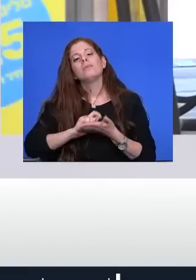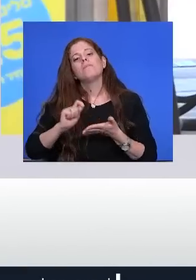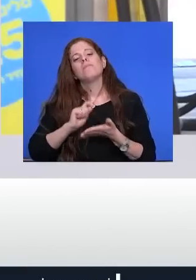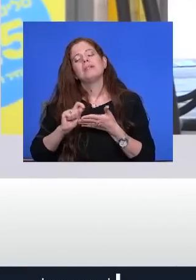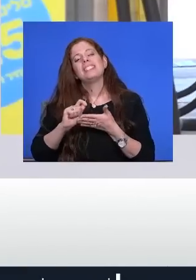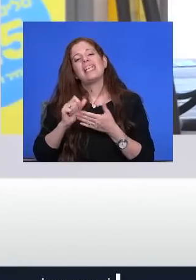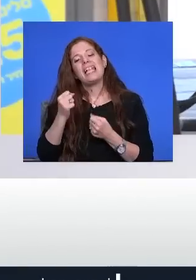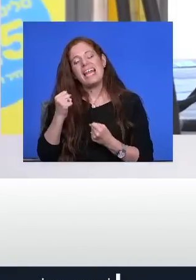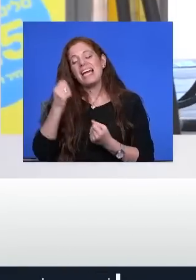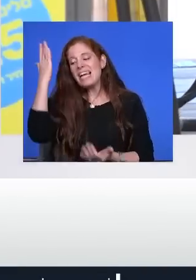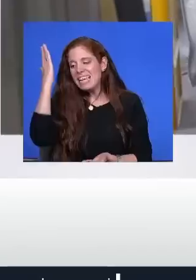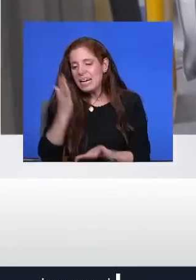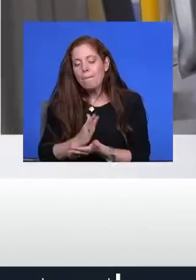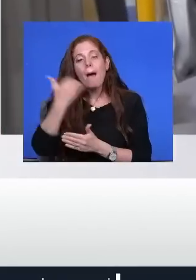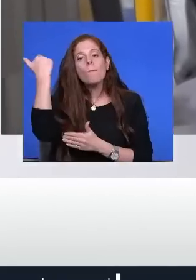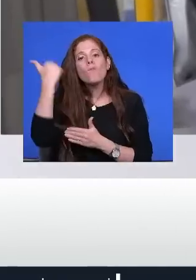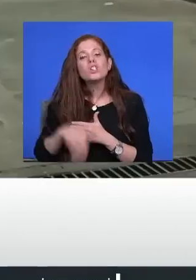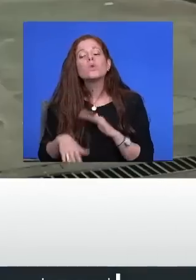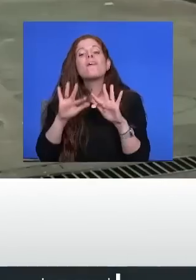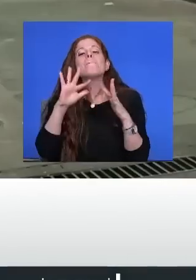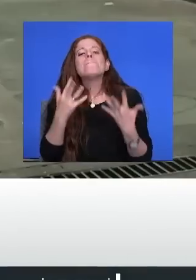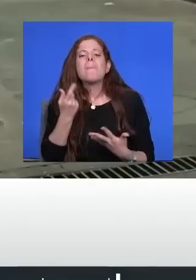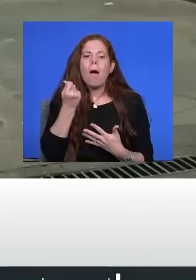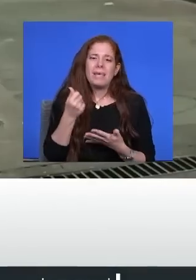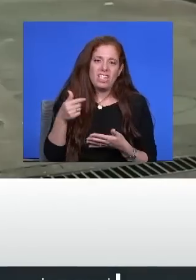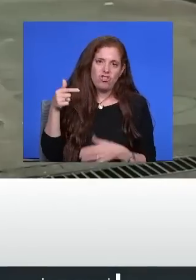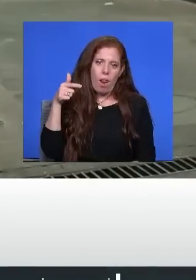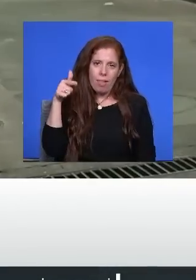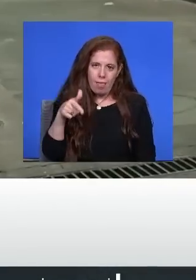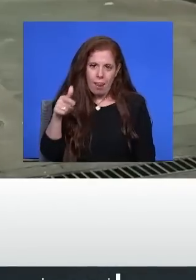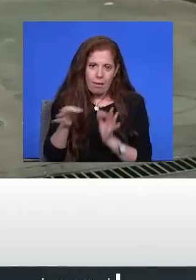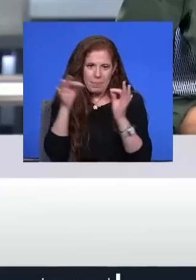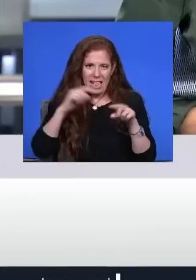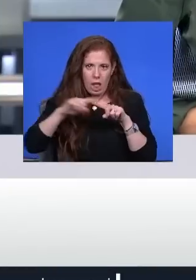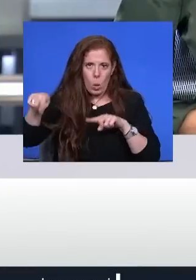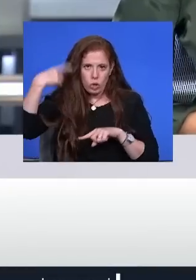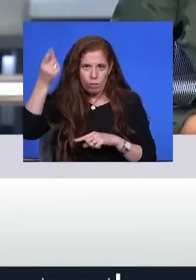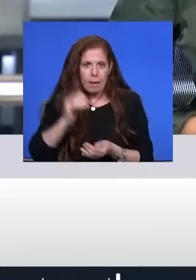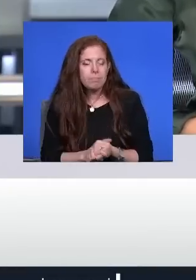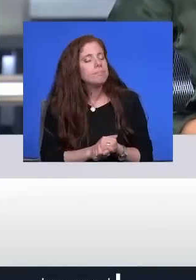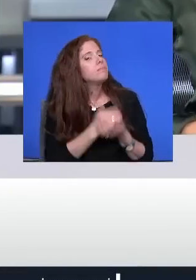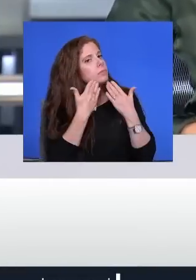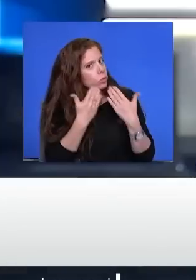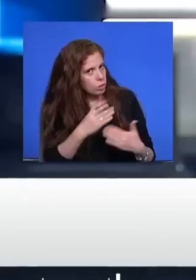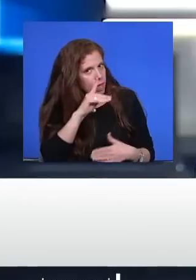יקבע באופן סופי מה יהיה מחיר הדלק בתחילת החודש הבא. תודה רבה, דנה.